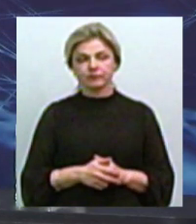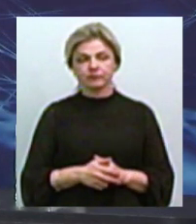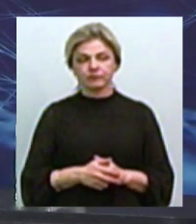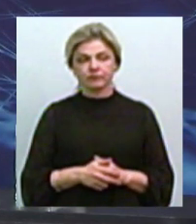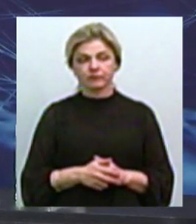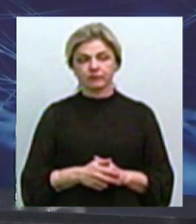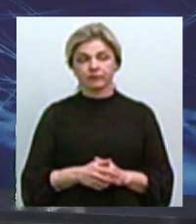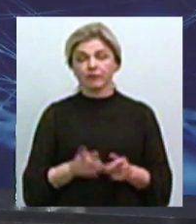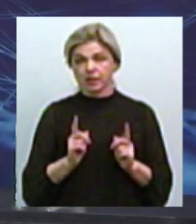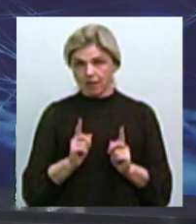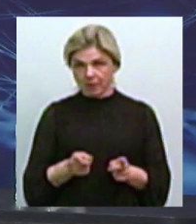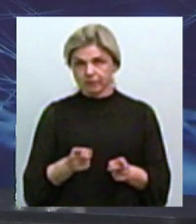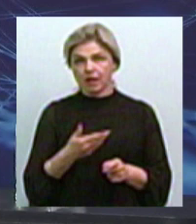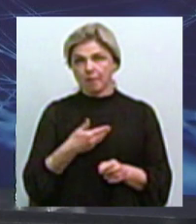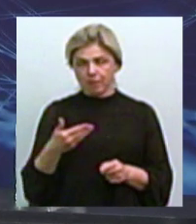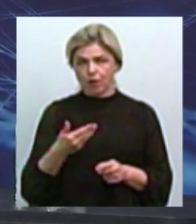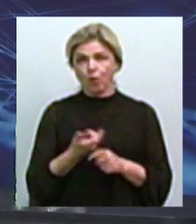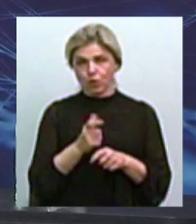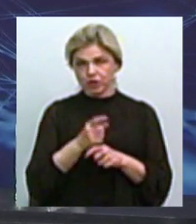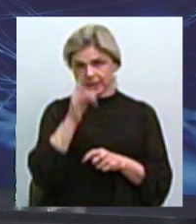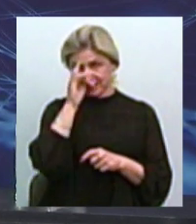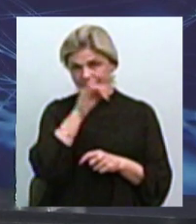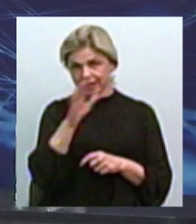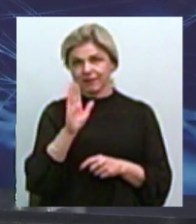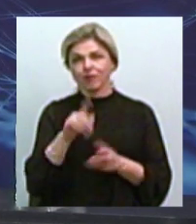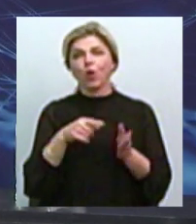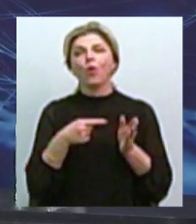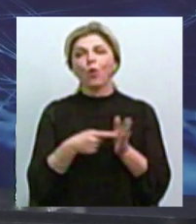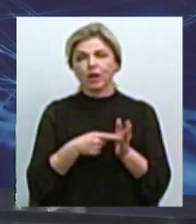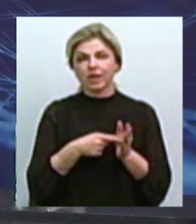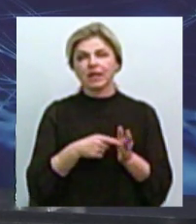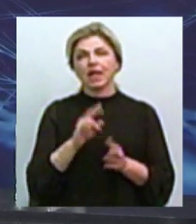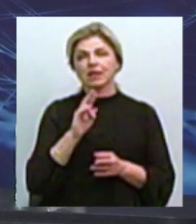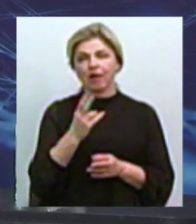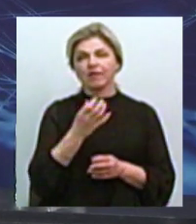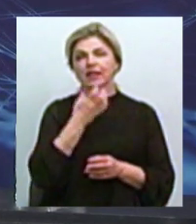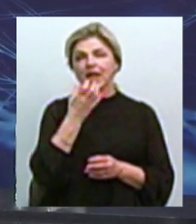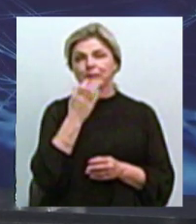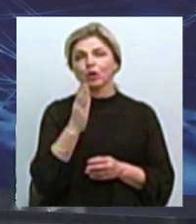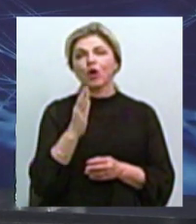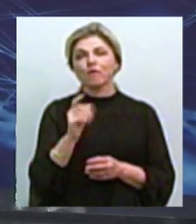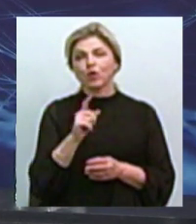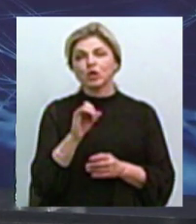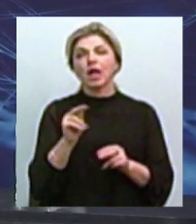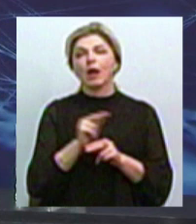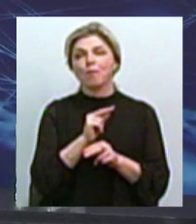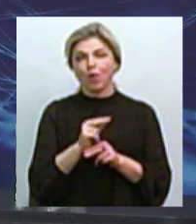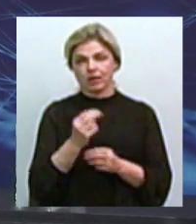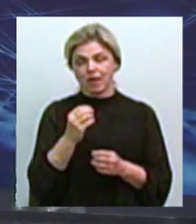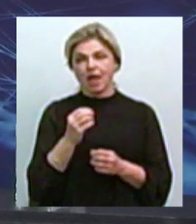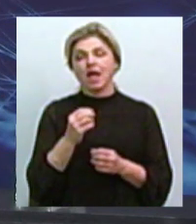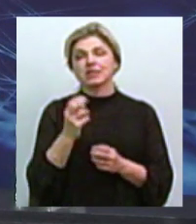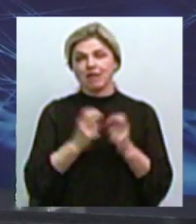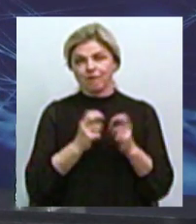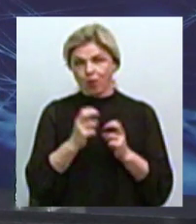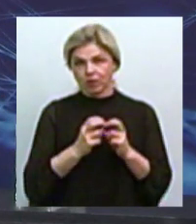мы достаточно уже известны в городе Затейники, Николаевский тепловозоремонтный завод. И, как многие уже шутят, при чем тут ваши тепловозы?